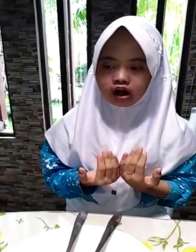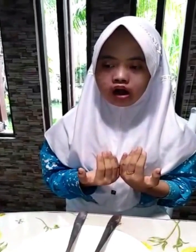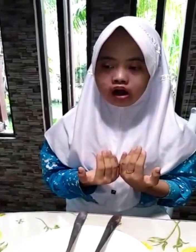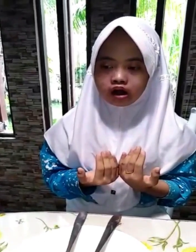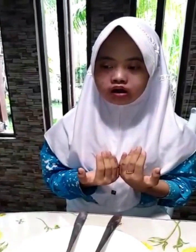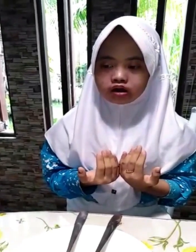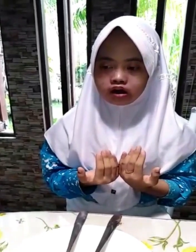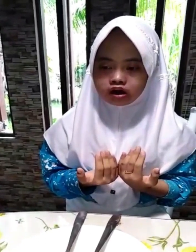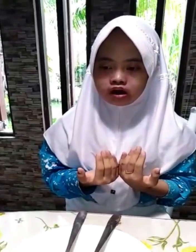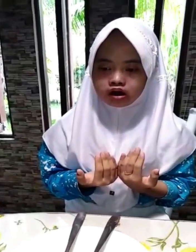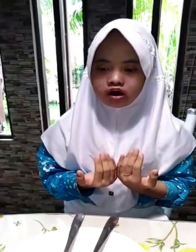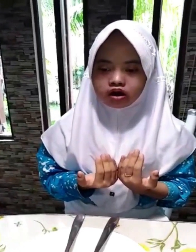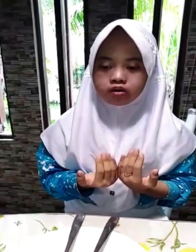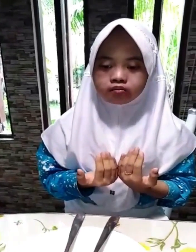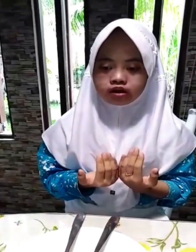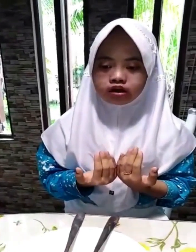ja'ala anna